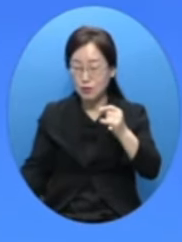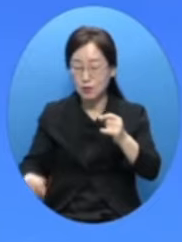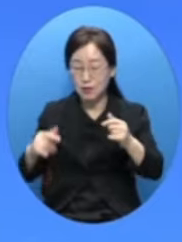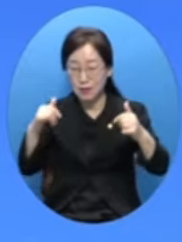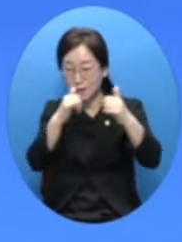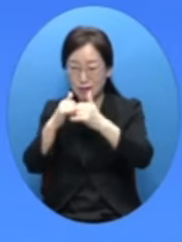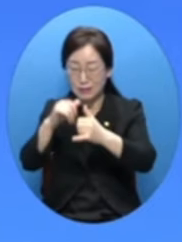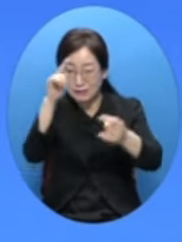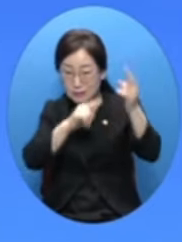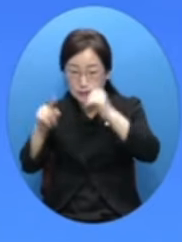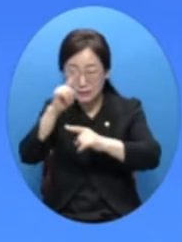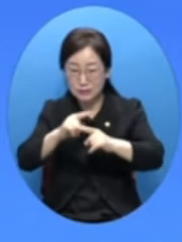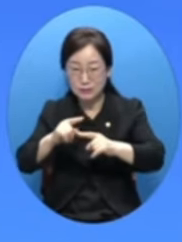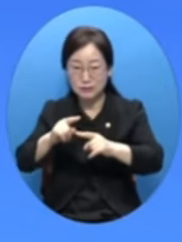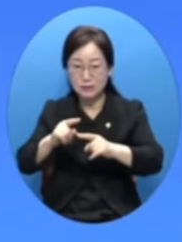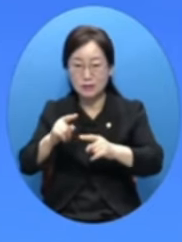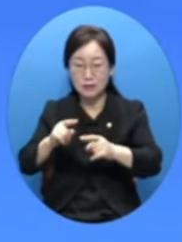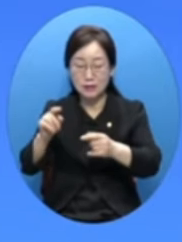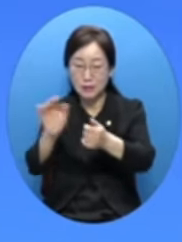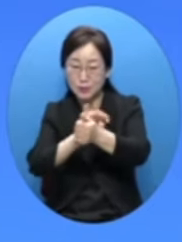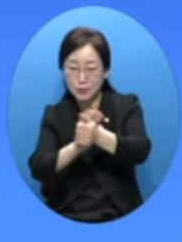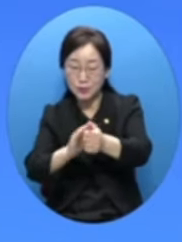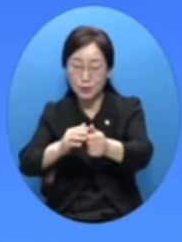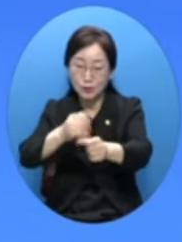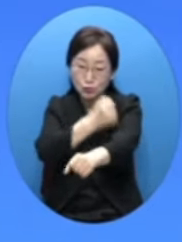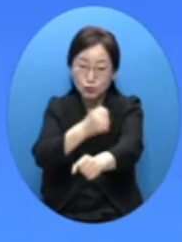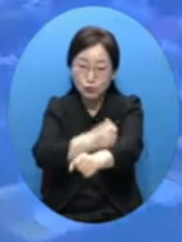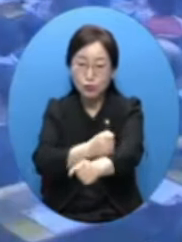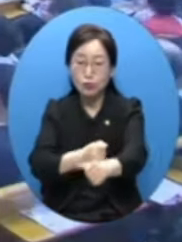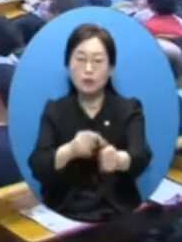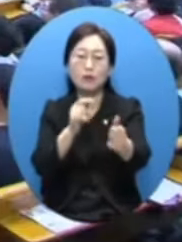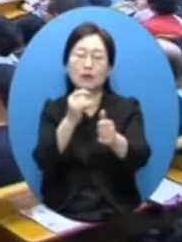밤낮 수고하던 남편이 그만 전염병